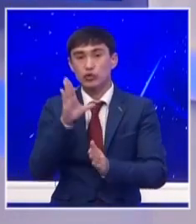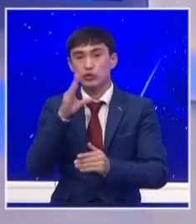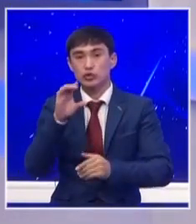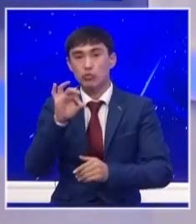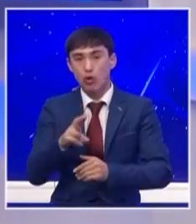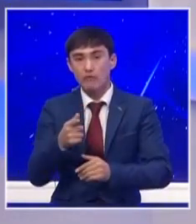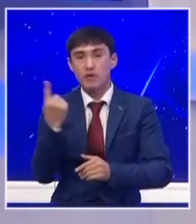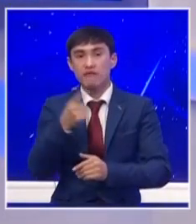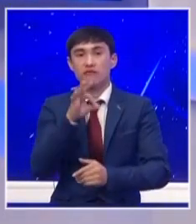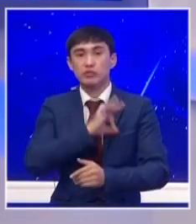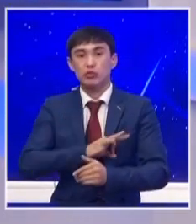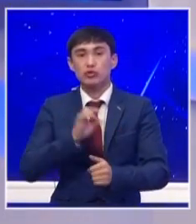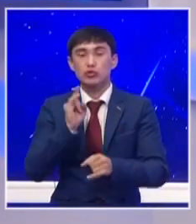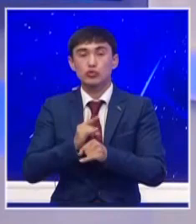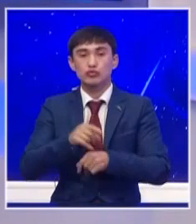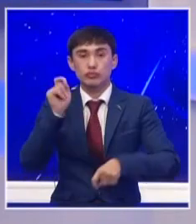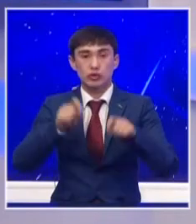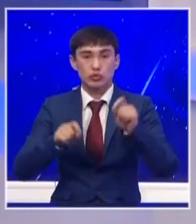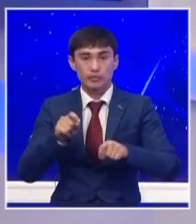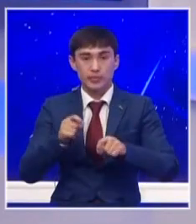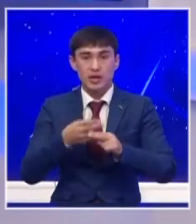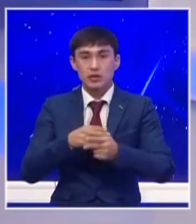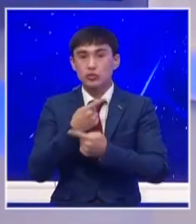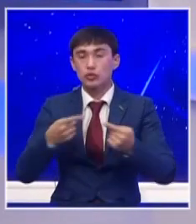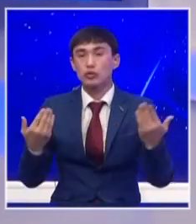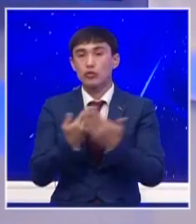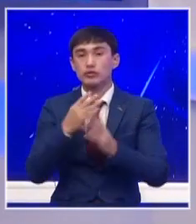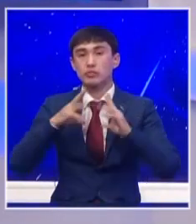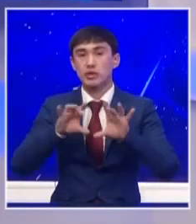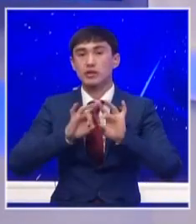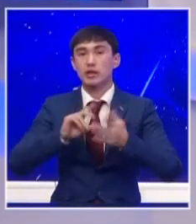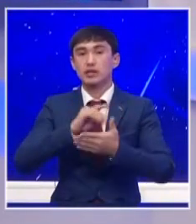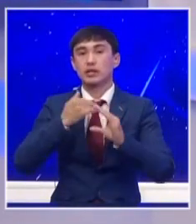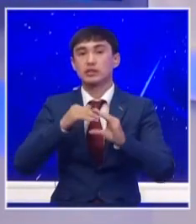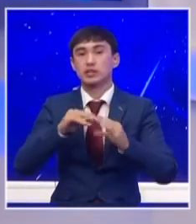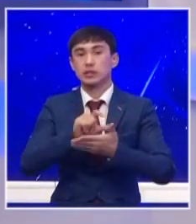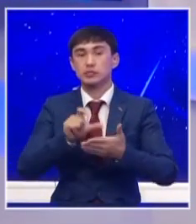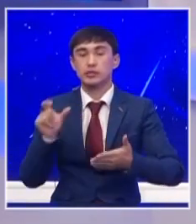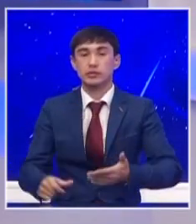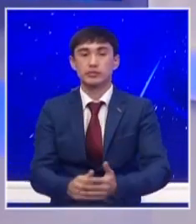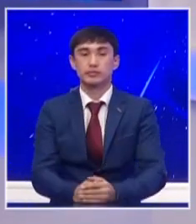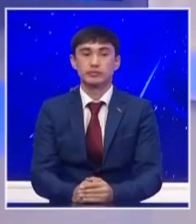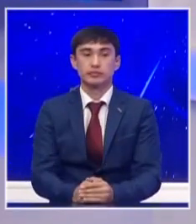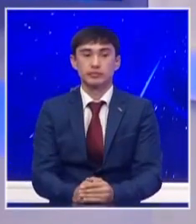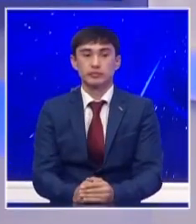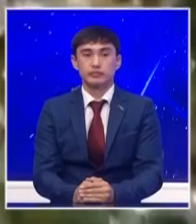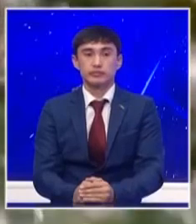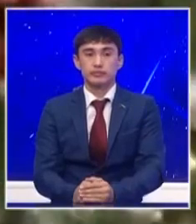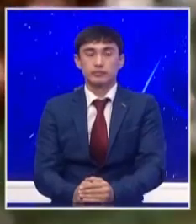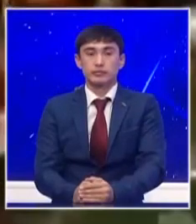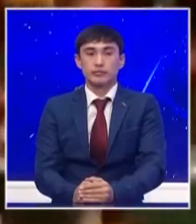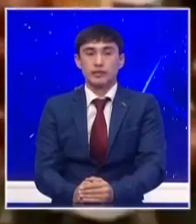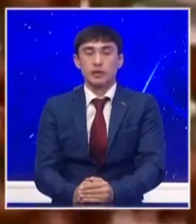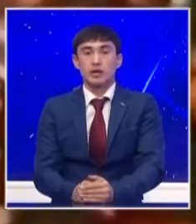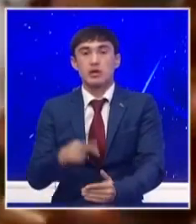впервые воспользовались искусственным дождём эти и другие новости мира Далее в сюжете нашего корреспондента